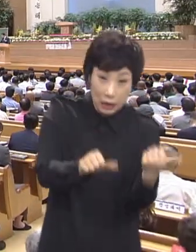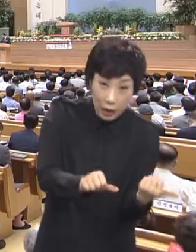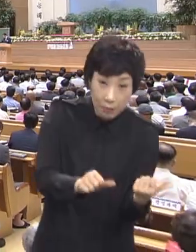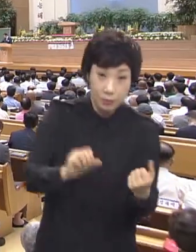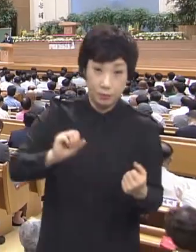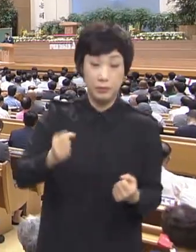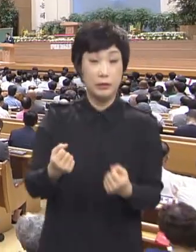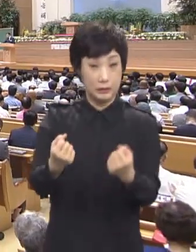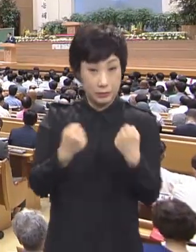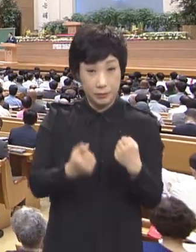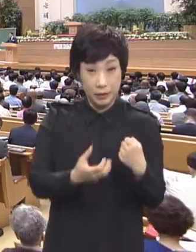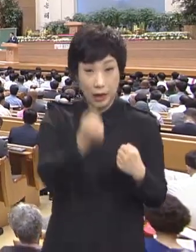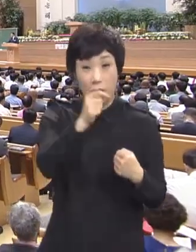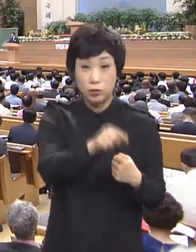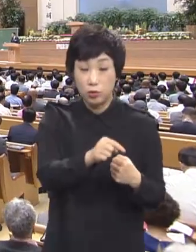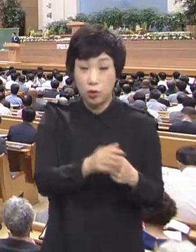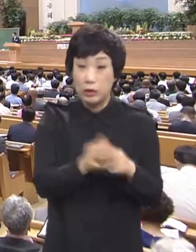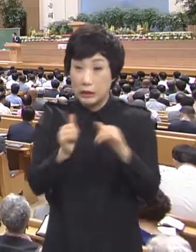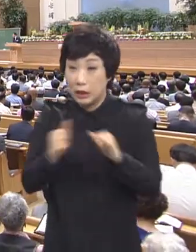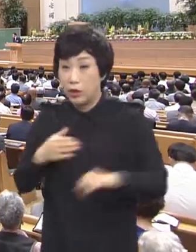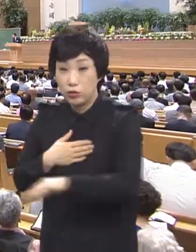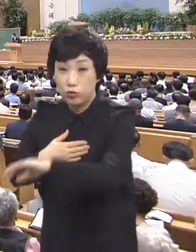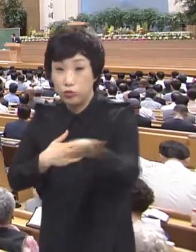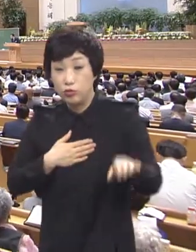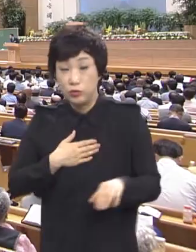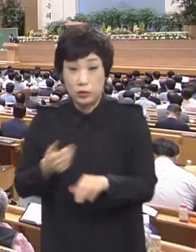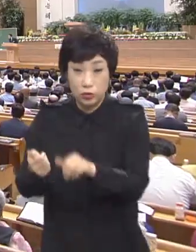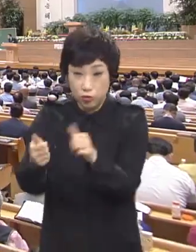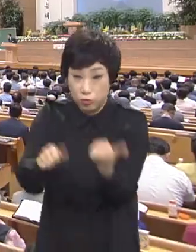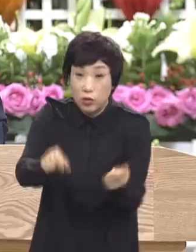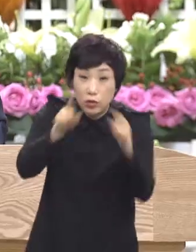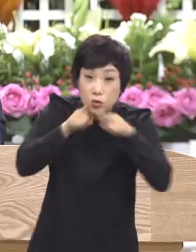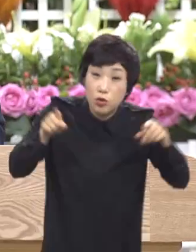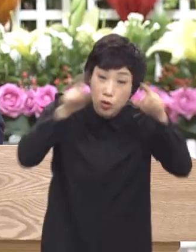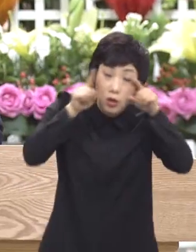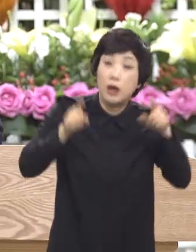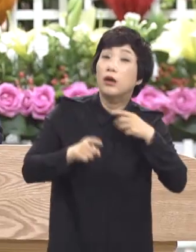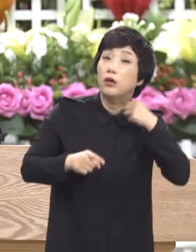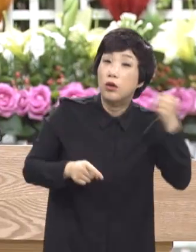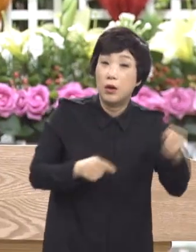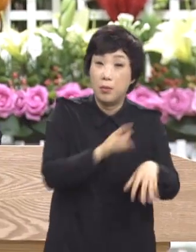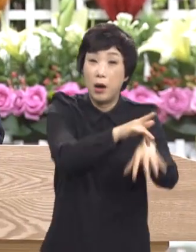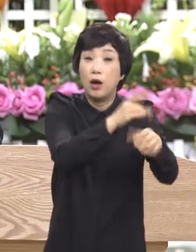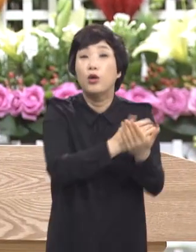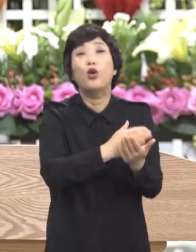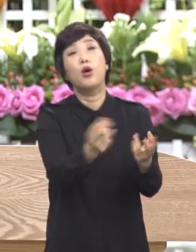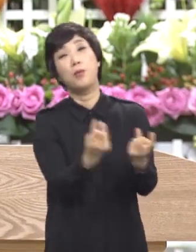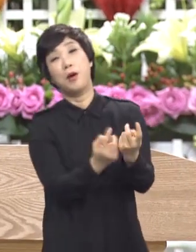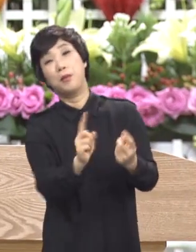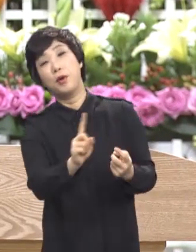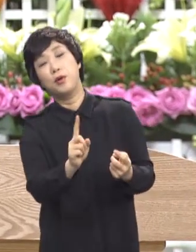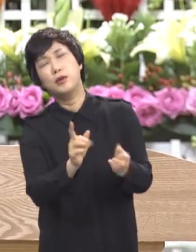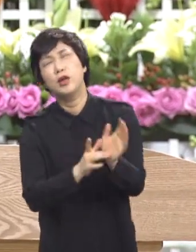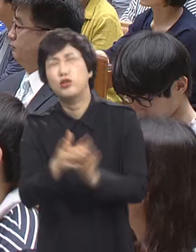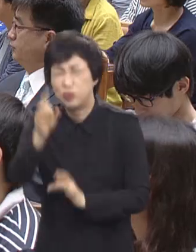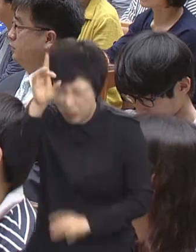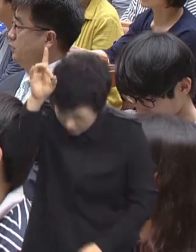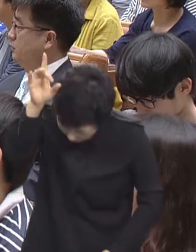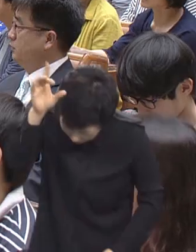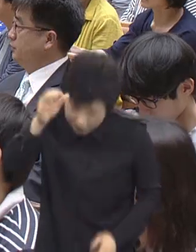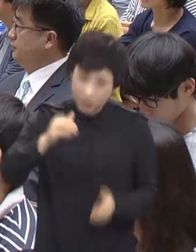사망의 세력을 가지고 인간을 죽여 지옥 보내는 이 마귀를 없이 하는 일은 예수밖에